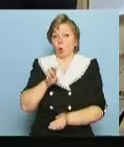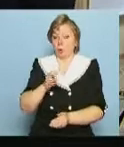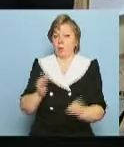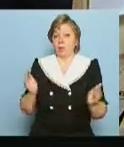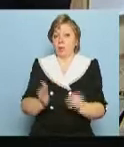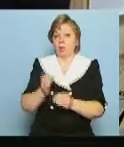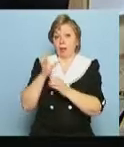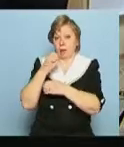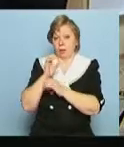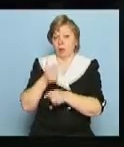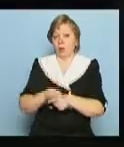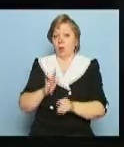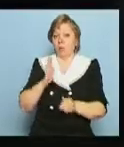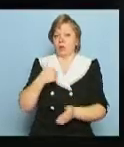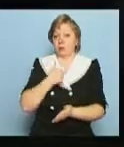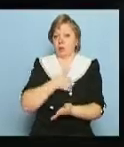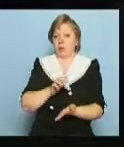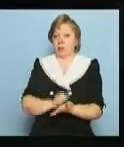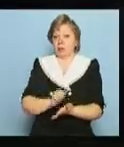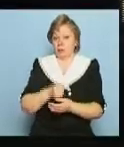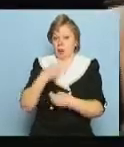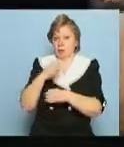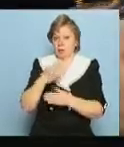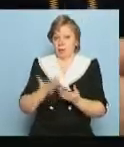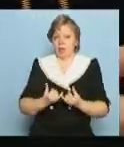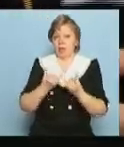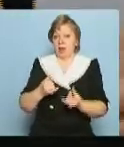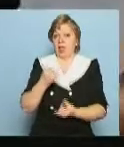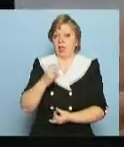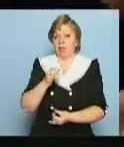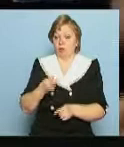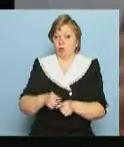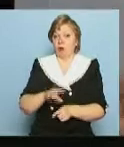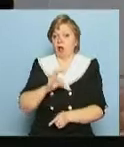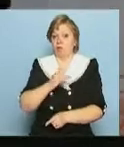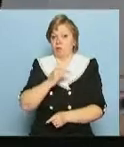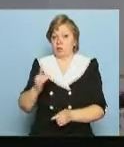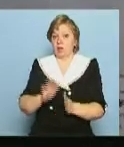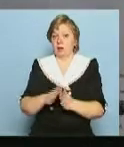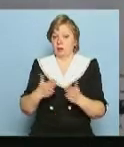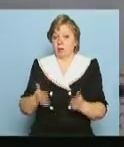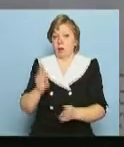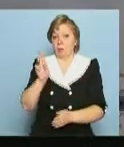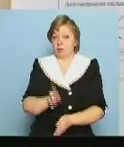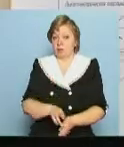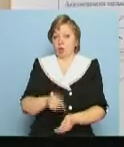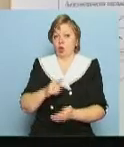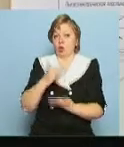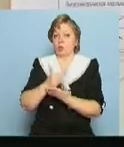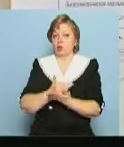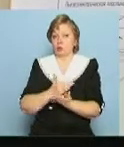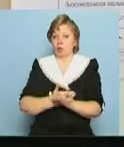которая будет заниматься этим сама автономно. Если для Иванова это будет первый официальный патент, а специалисты ему это предсказывают, то в послужном списке